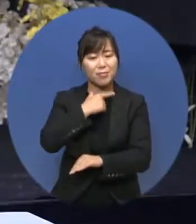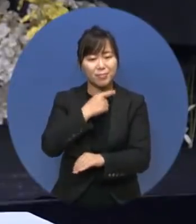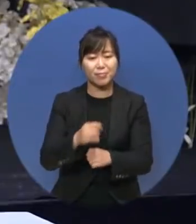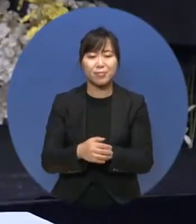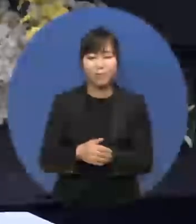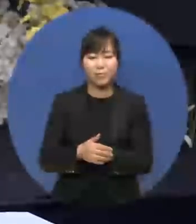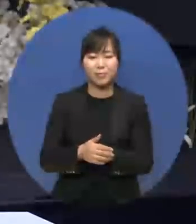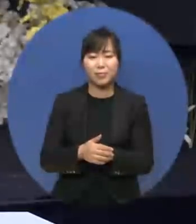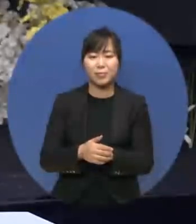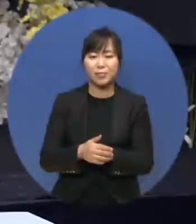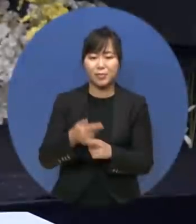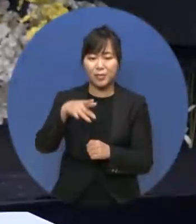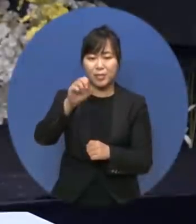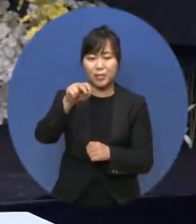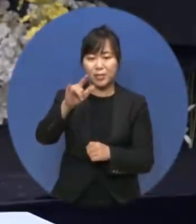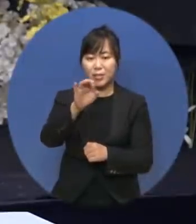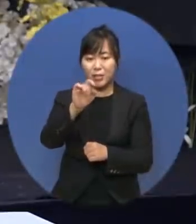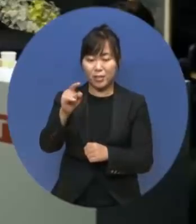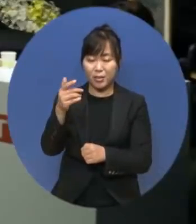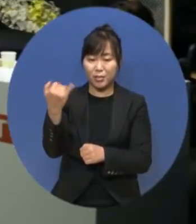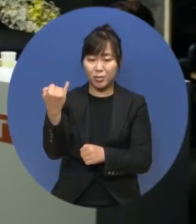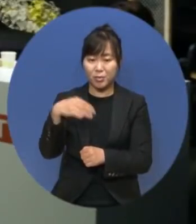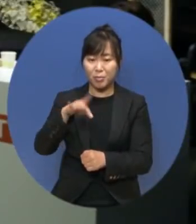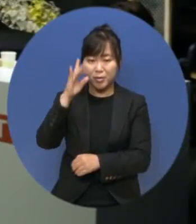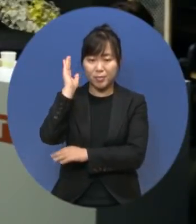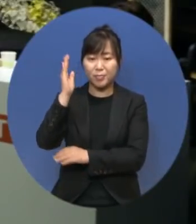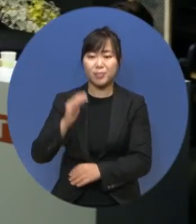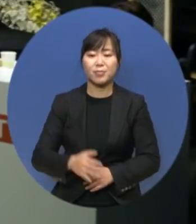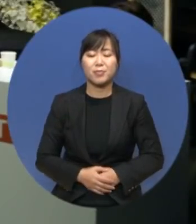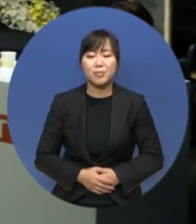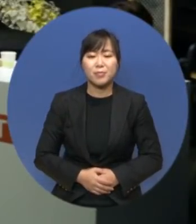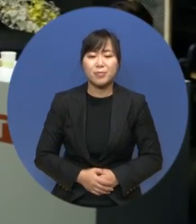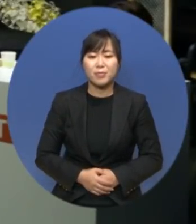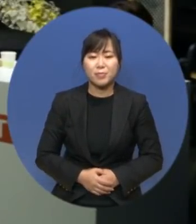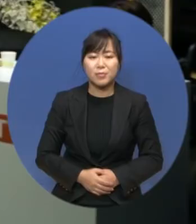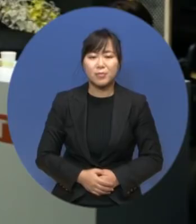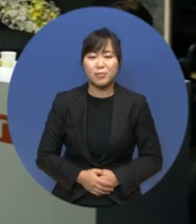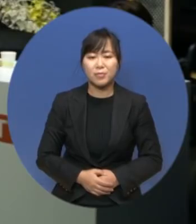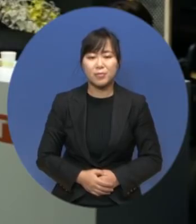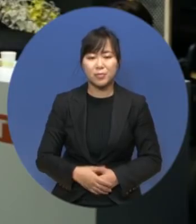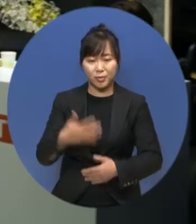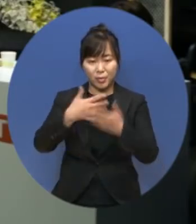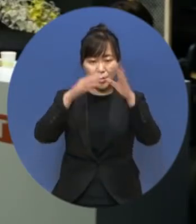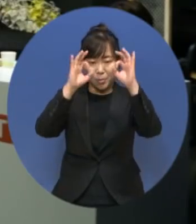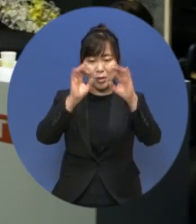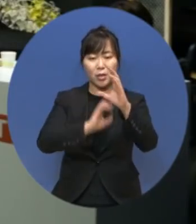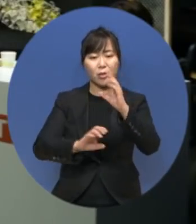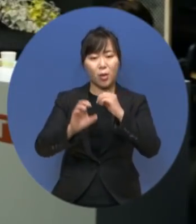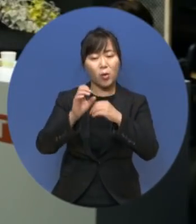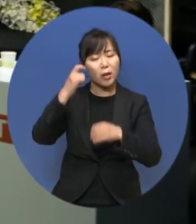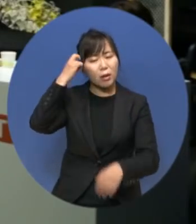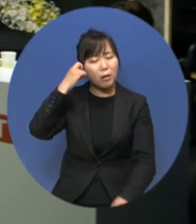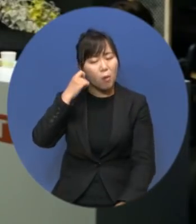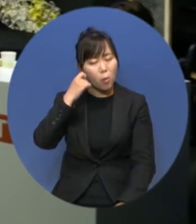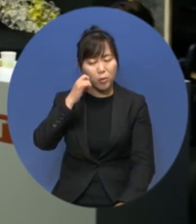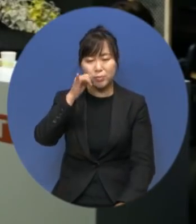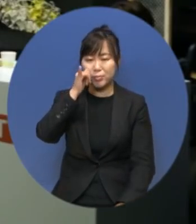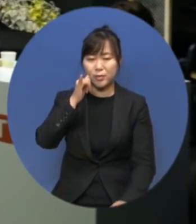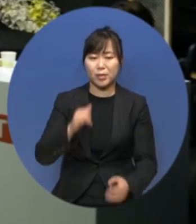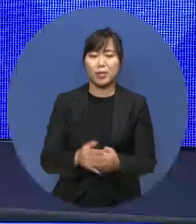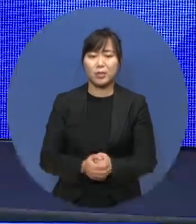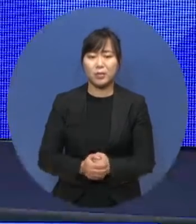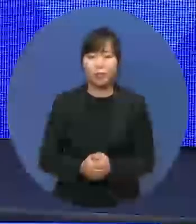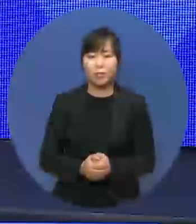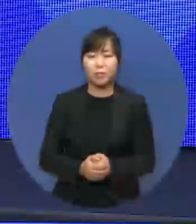좋겠습니다. 장진아 총장님 먼저 말씀해 주시죠. 영상을 보니까 더 많이 이제 와닿는 부분들이 있는 것 같아요.